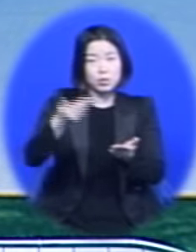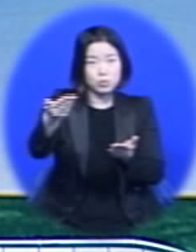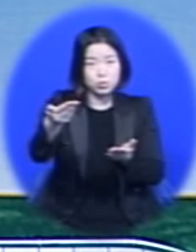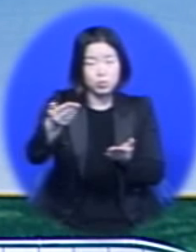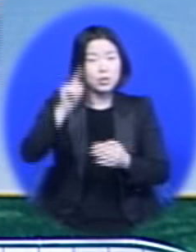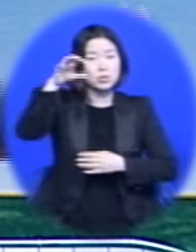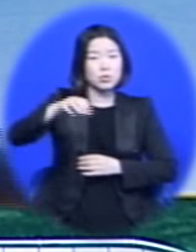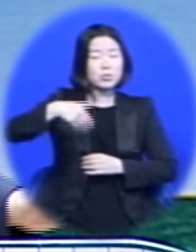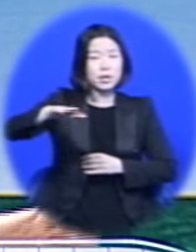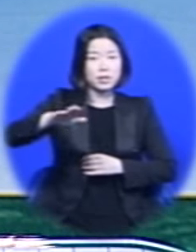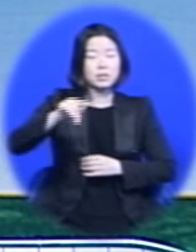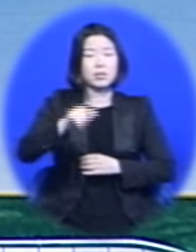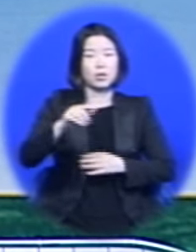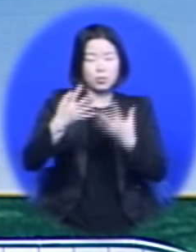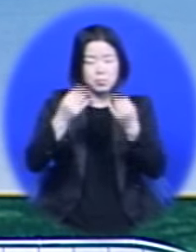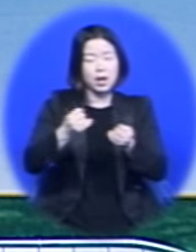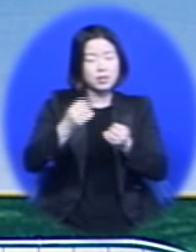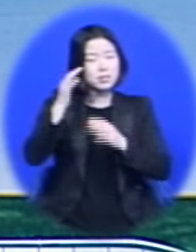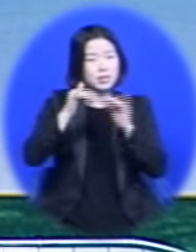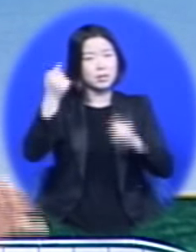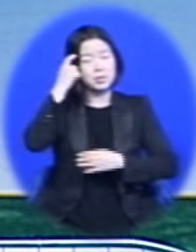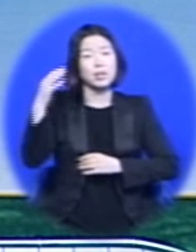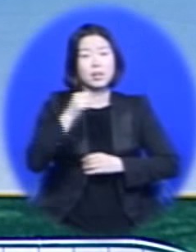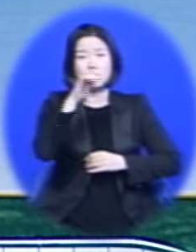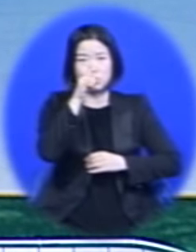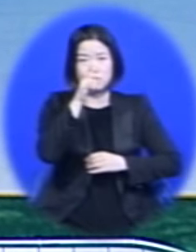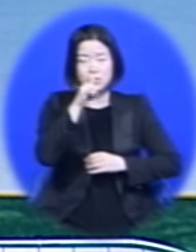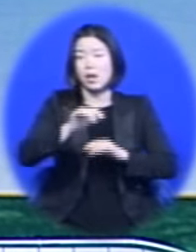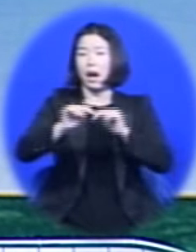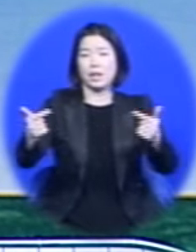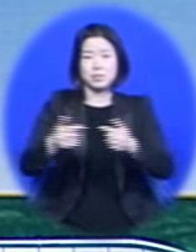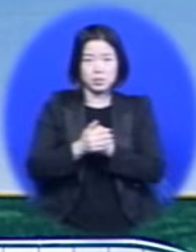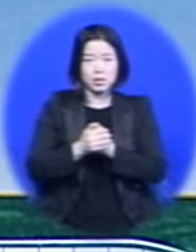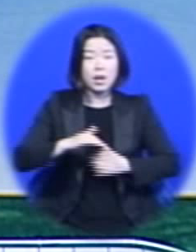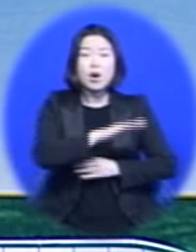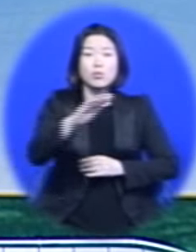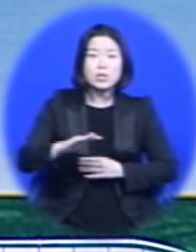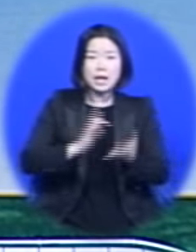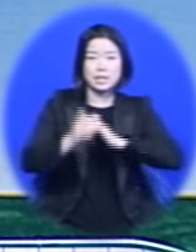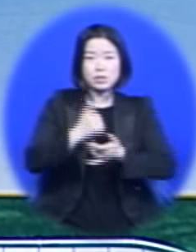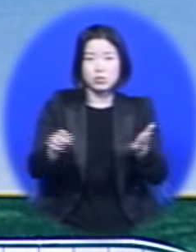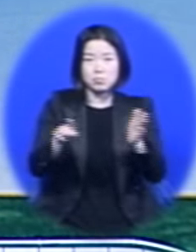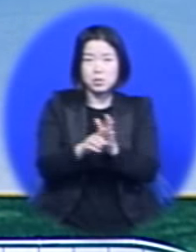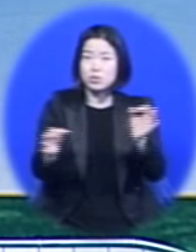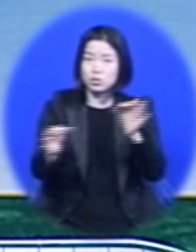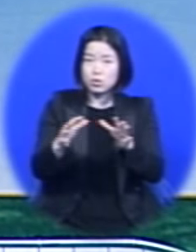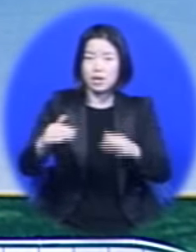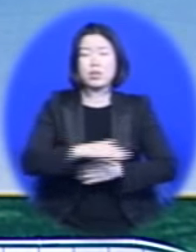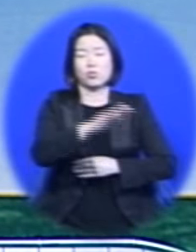거라고 많은 분들이 그렇게 생각합니다. 그렇지 않습니다. 우리가 예수를 믿는 순간에